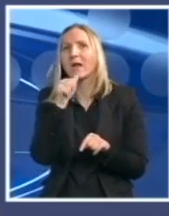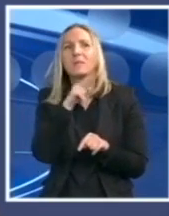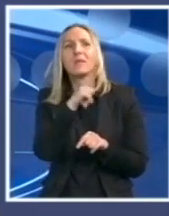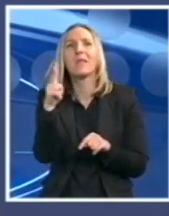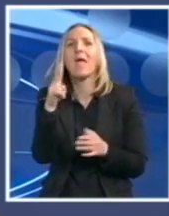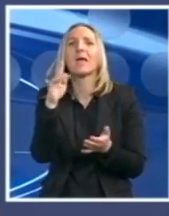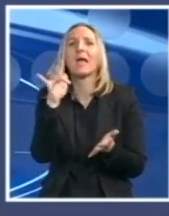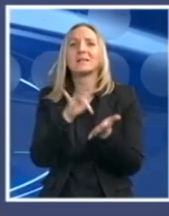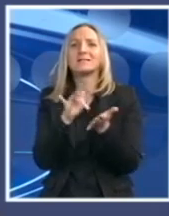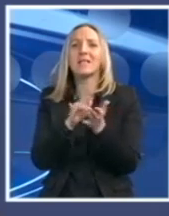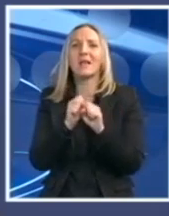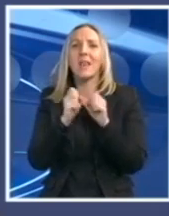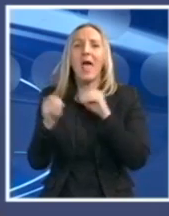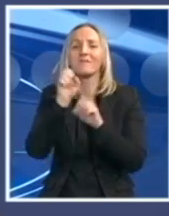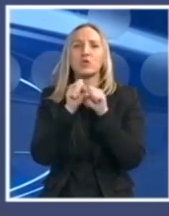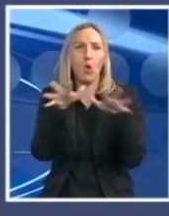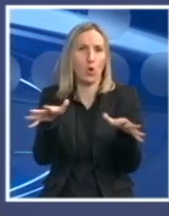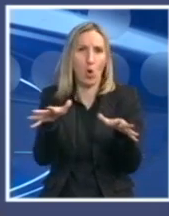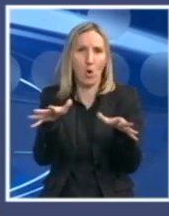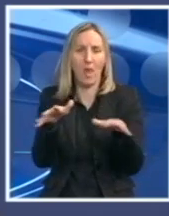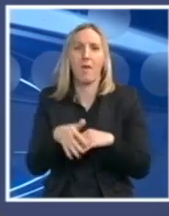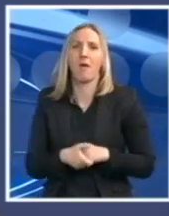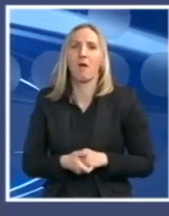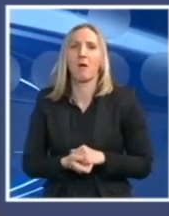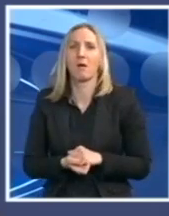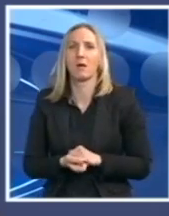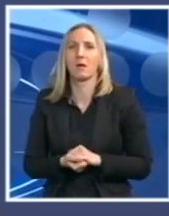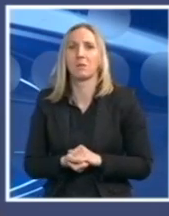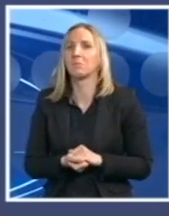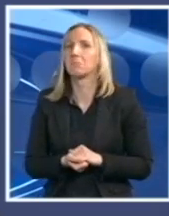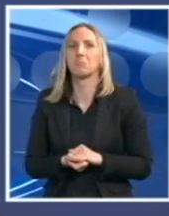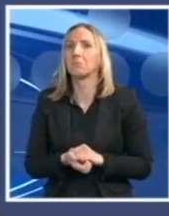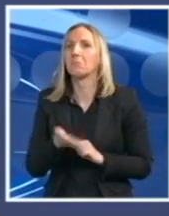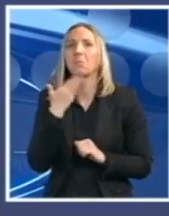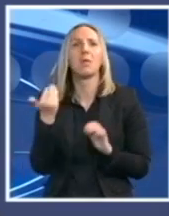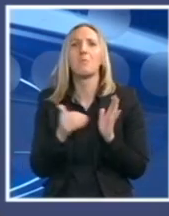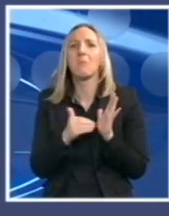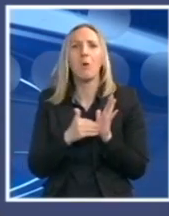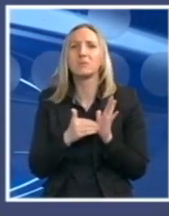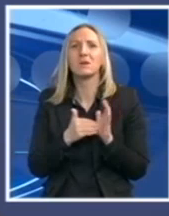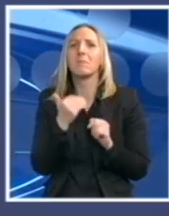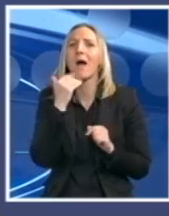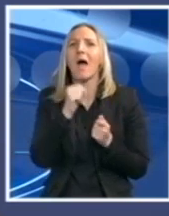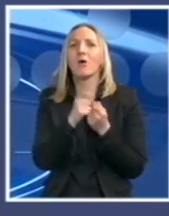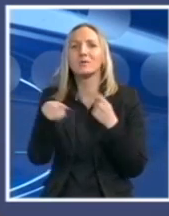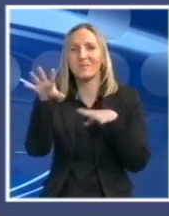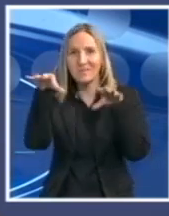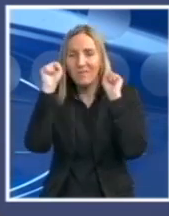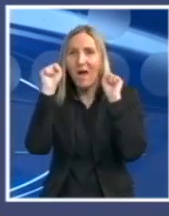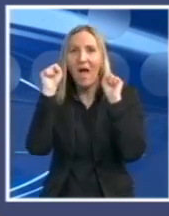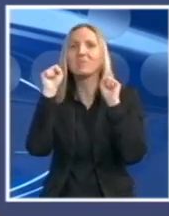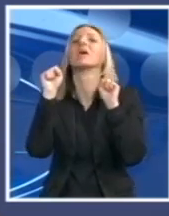žarišta koje su dodatno ispitana. Nema potrebe, ukoliko svi shvate da je bolje